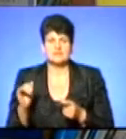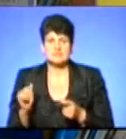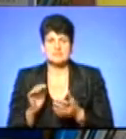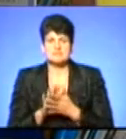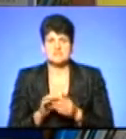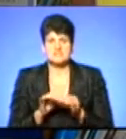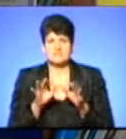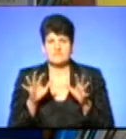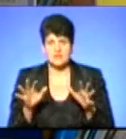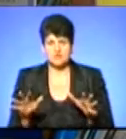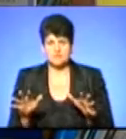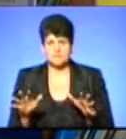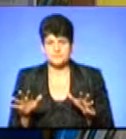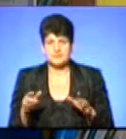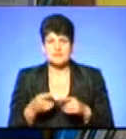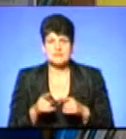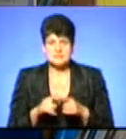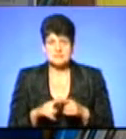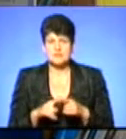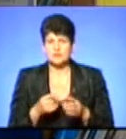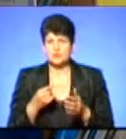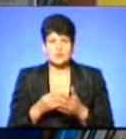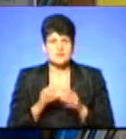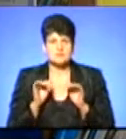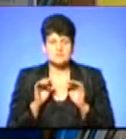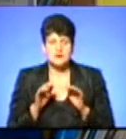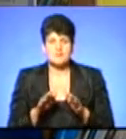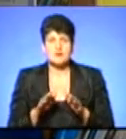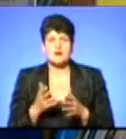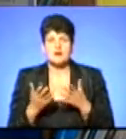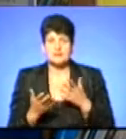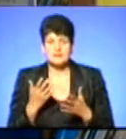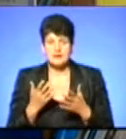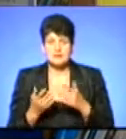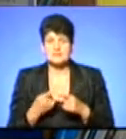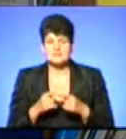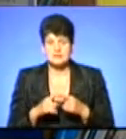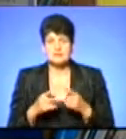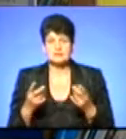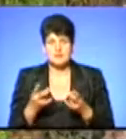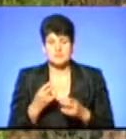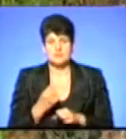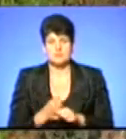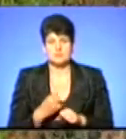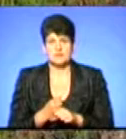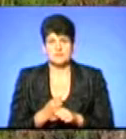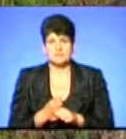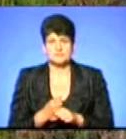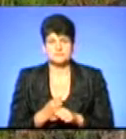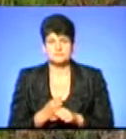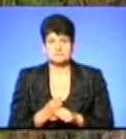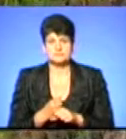сміттєзвалище. Це досить дорога справа, але разом з тим це варто і треба робити.